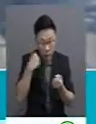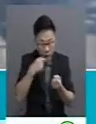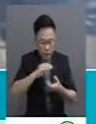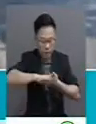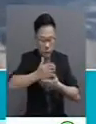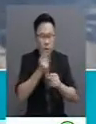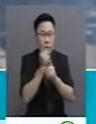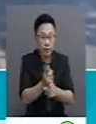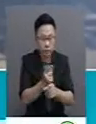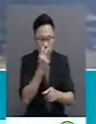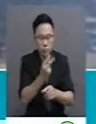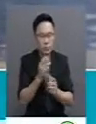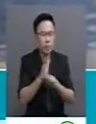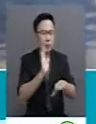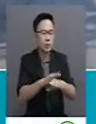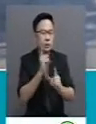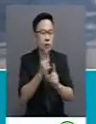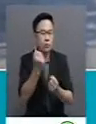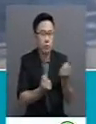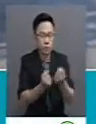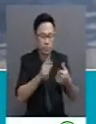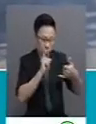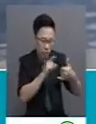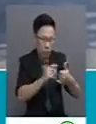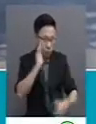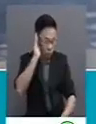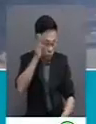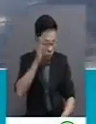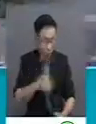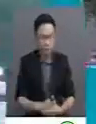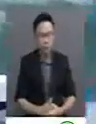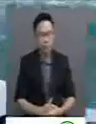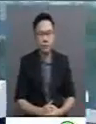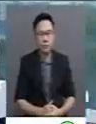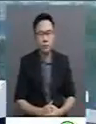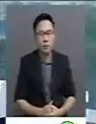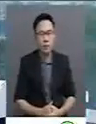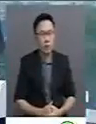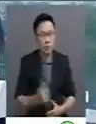เล่มทะเบียนเพื่อตามตัวคนขับนะครับมาสอบสวนต่อไป ก็คิด